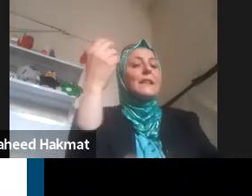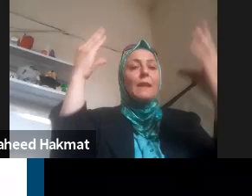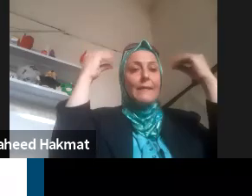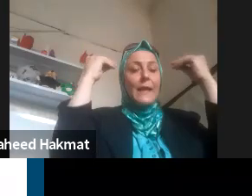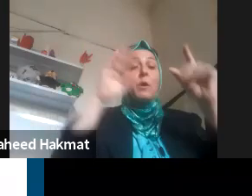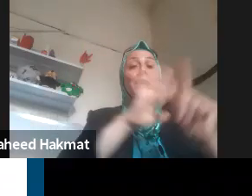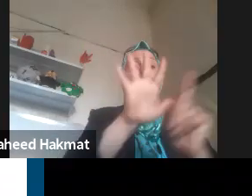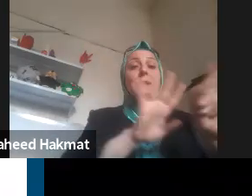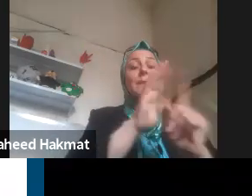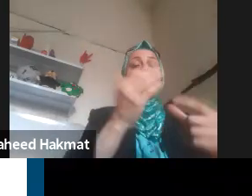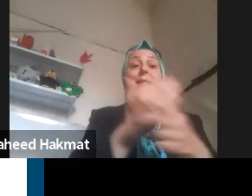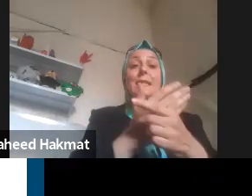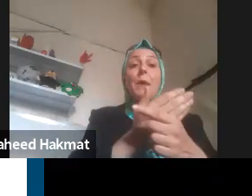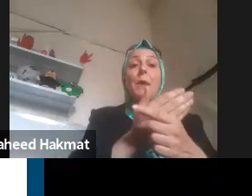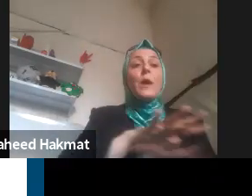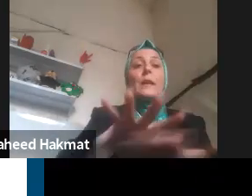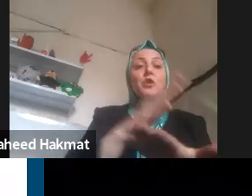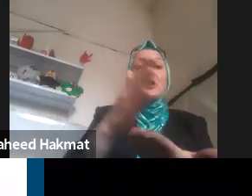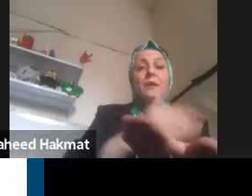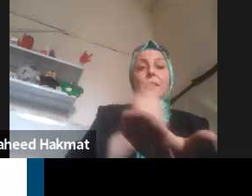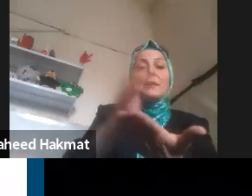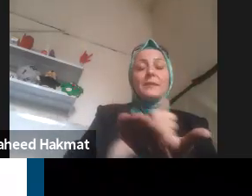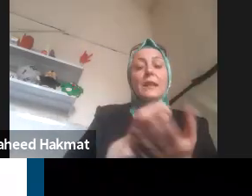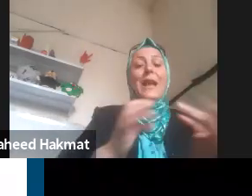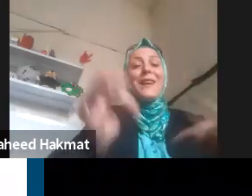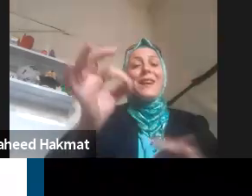الاقتصادية. اعتماد خطط تعليمية ما عم بتكون